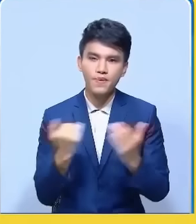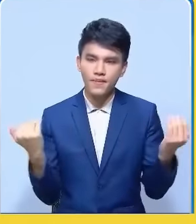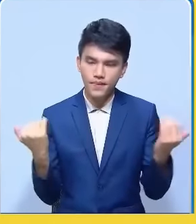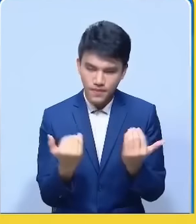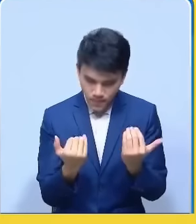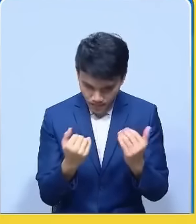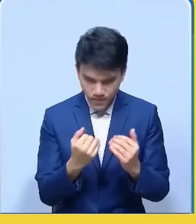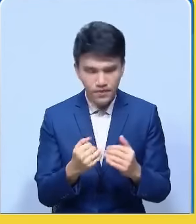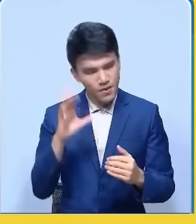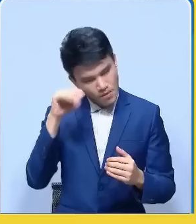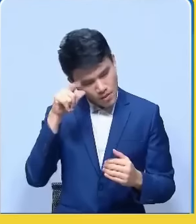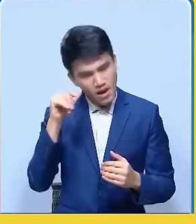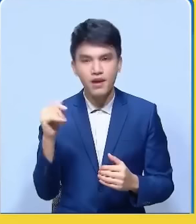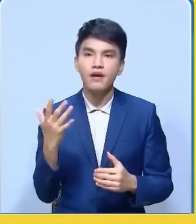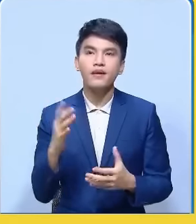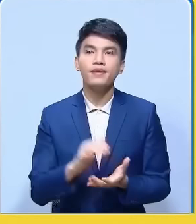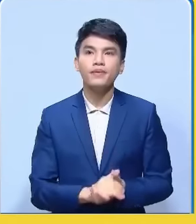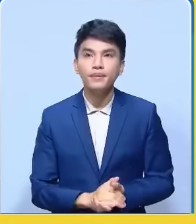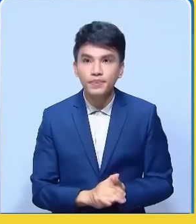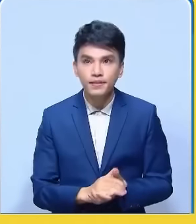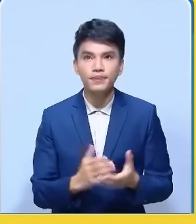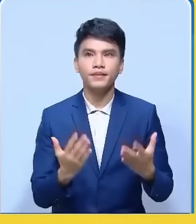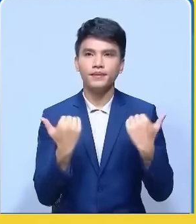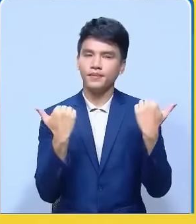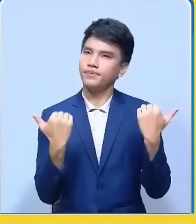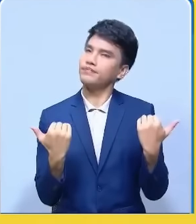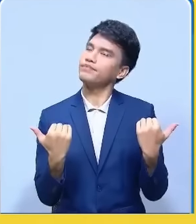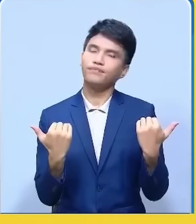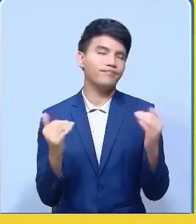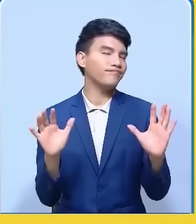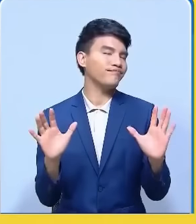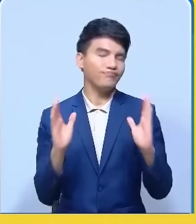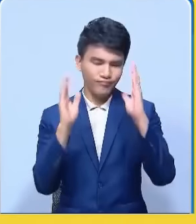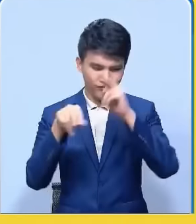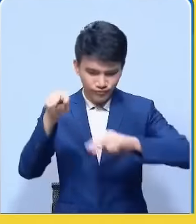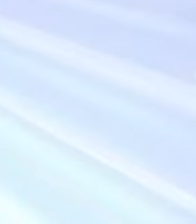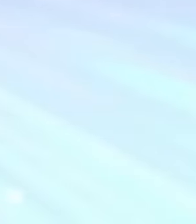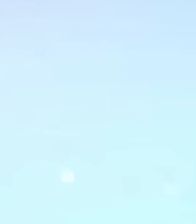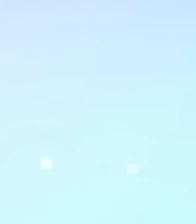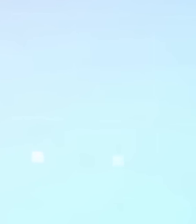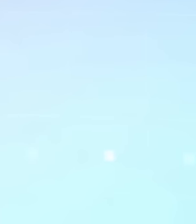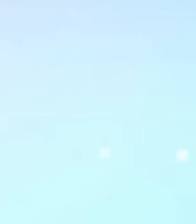เป็นเด็กกำพร้า ค่ะถึงไม่กำพร้ามันก็แบบนั้นแหละไม่มีใครดูแลนะคะ